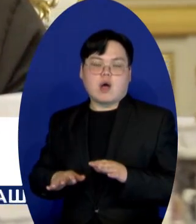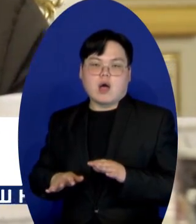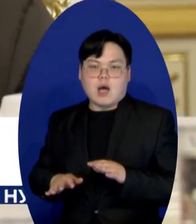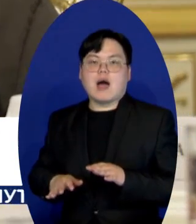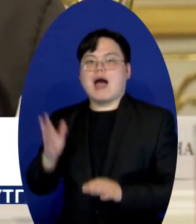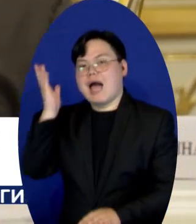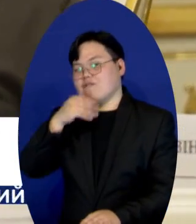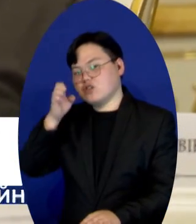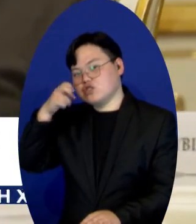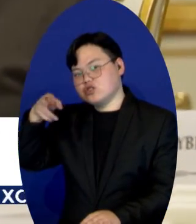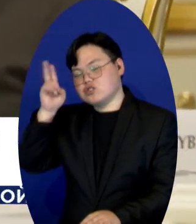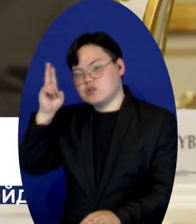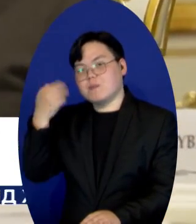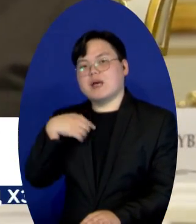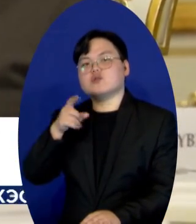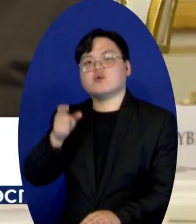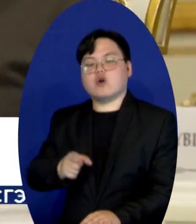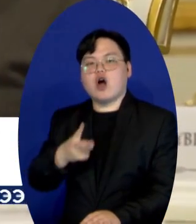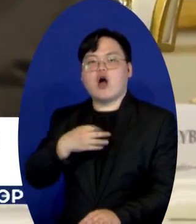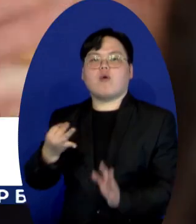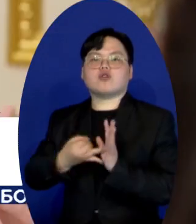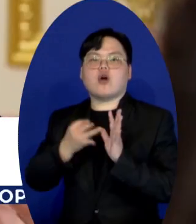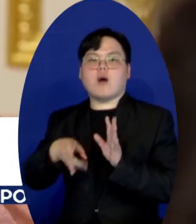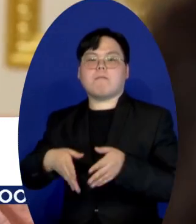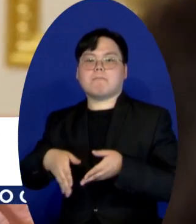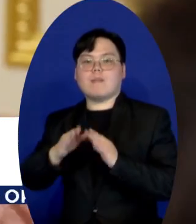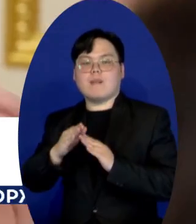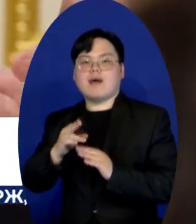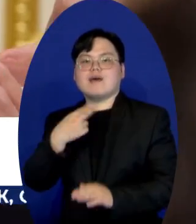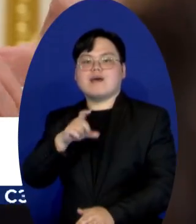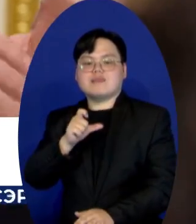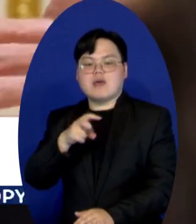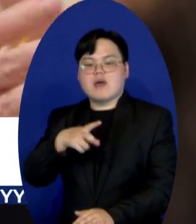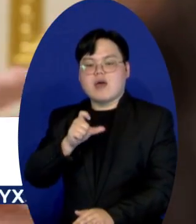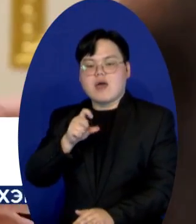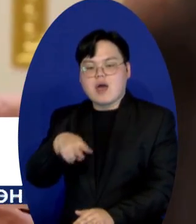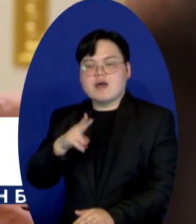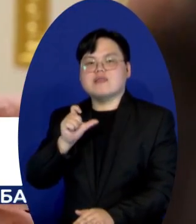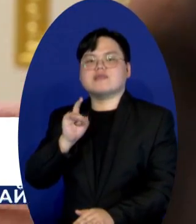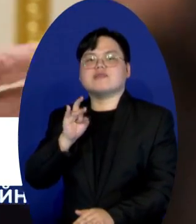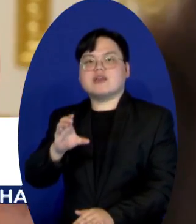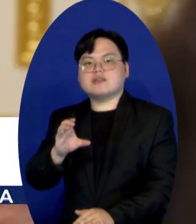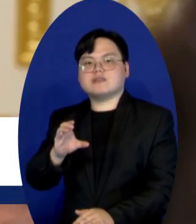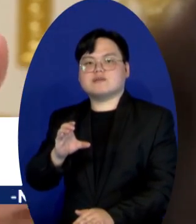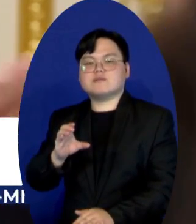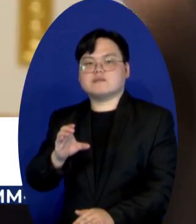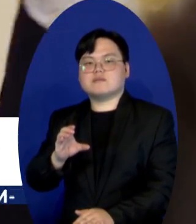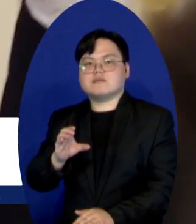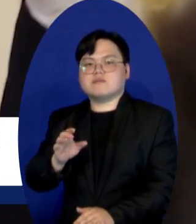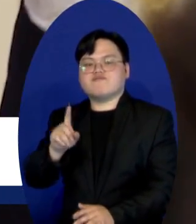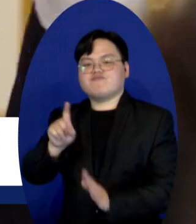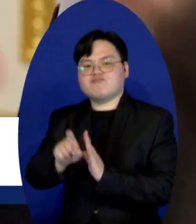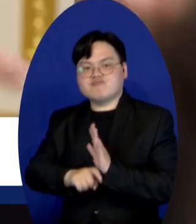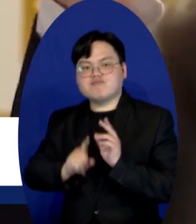Манделагийн 2007 онд үүсгэн байгуулсан The Elders нэртэй олон улсын их тайвны санаачлах байгууллагын шугамар Украинд хүрсэн очисон